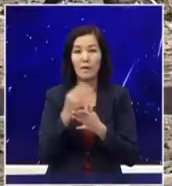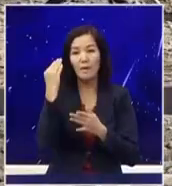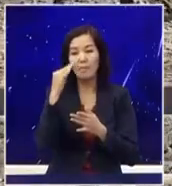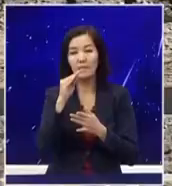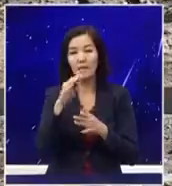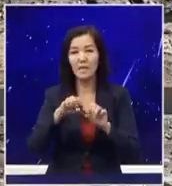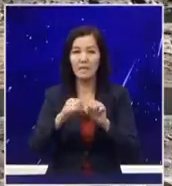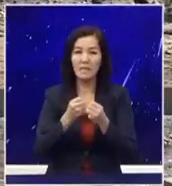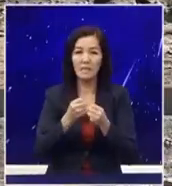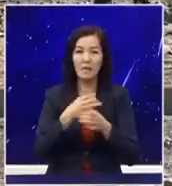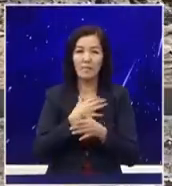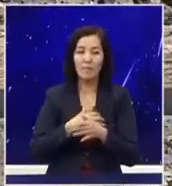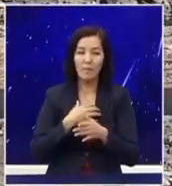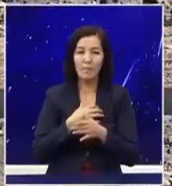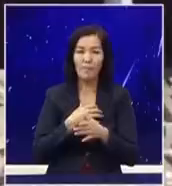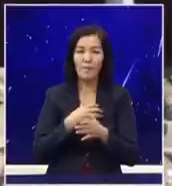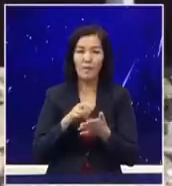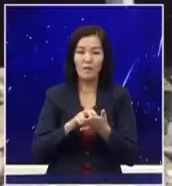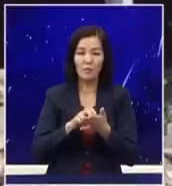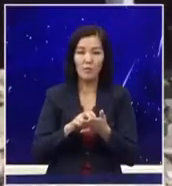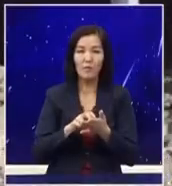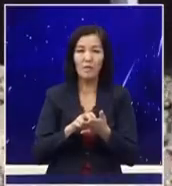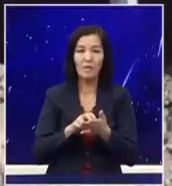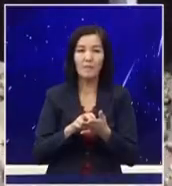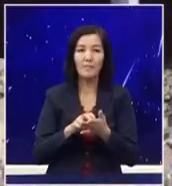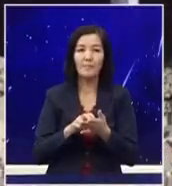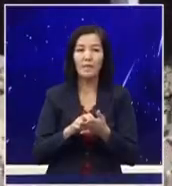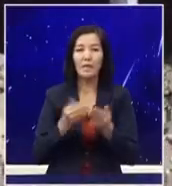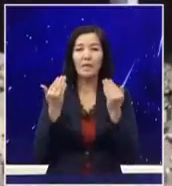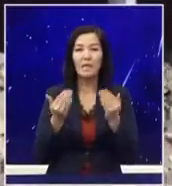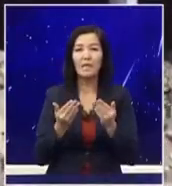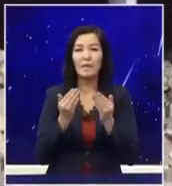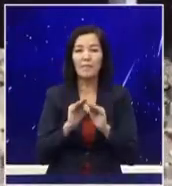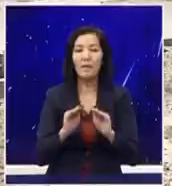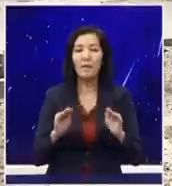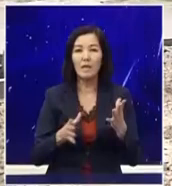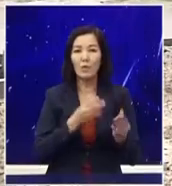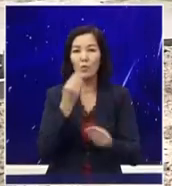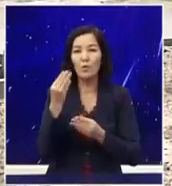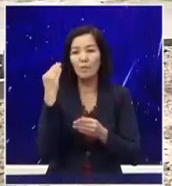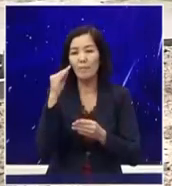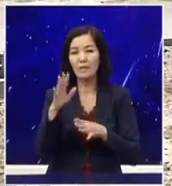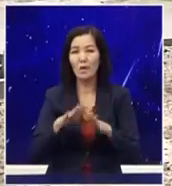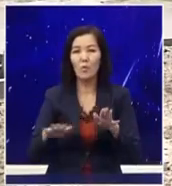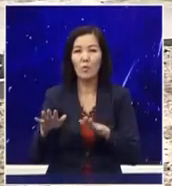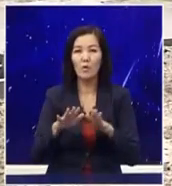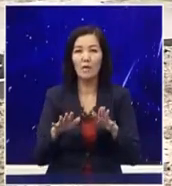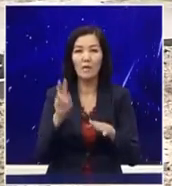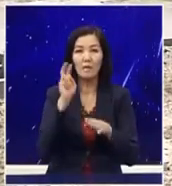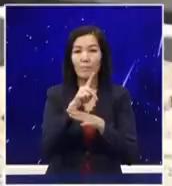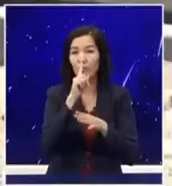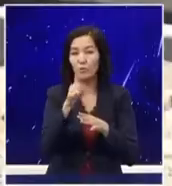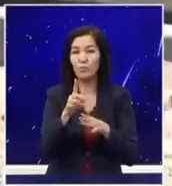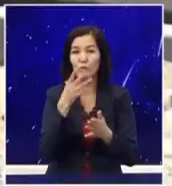сындырып шағып кетеме деп қауіптенеді. Балалар да өзара шексіп жатады. Енді кішкентай тұрғындар басқа ауланың ойын алаңына көз сатпайтын